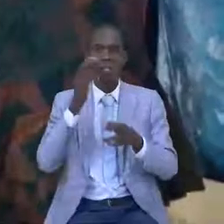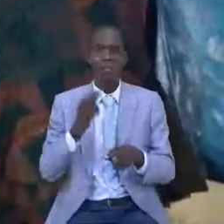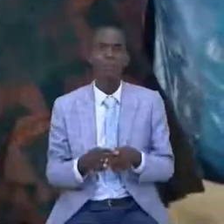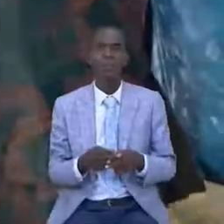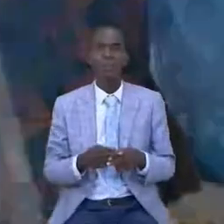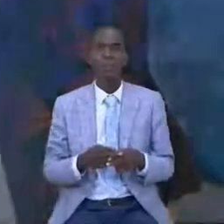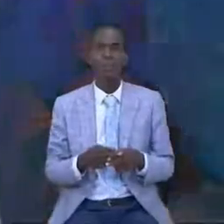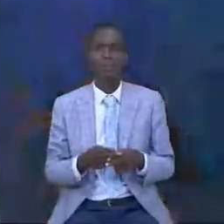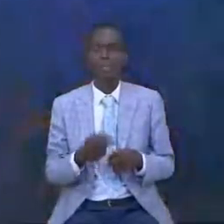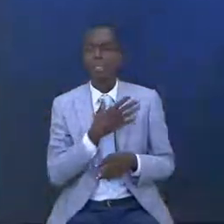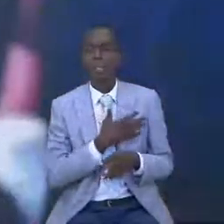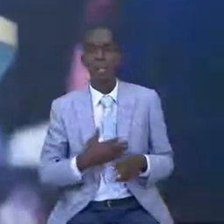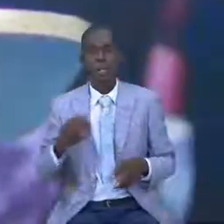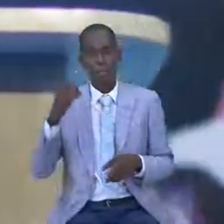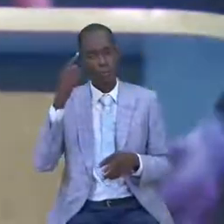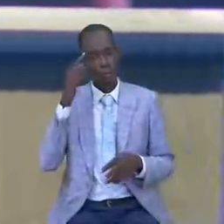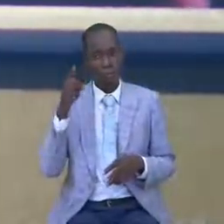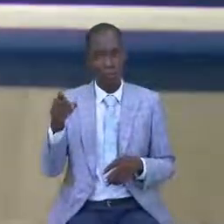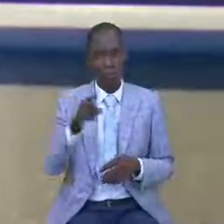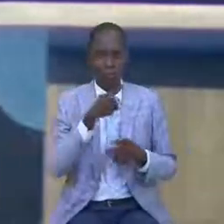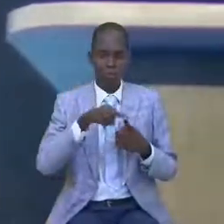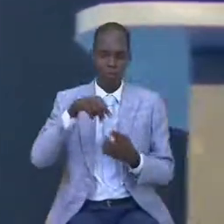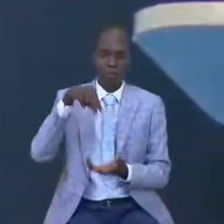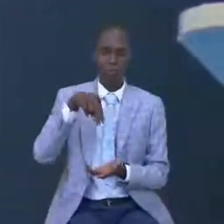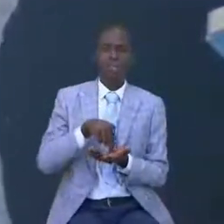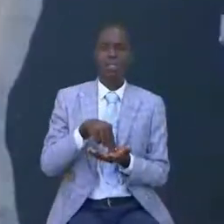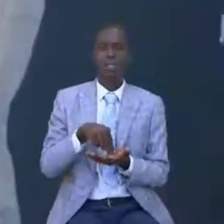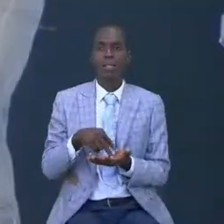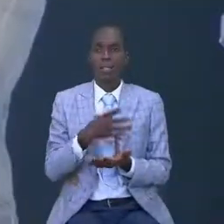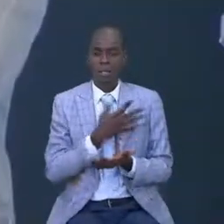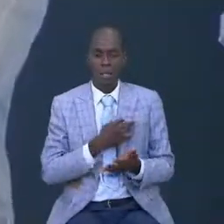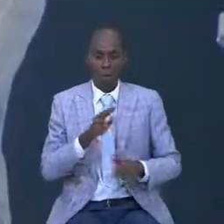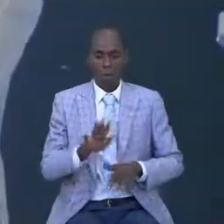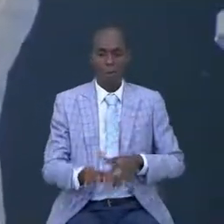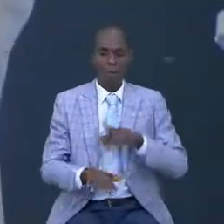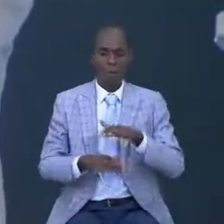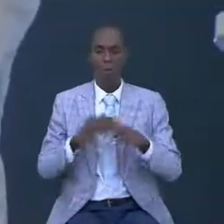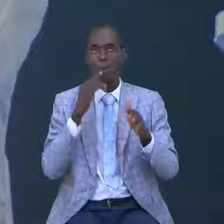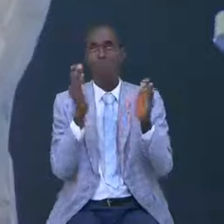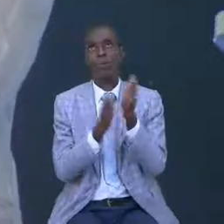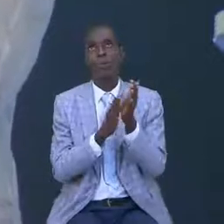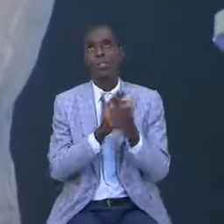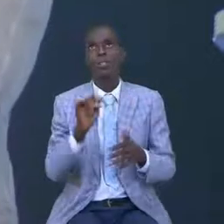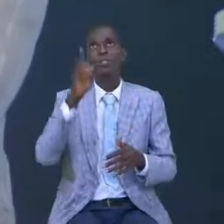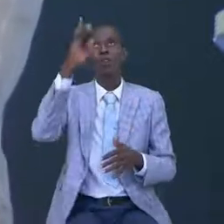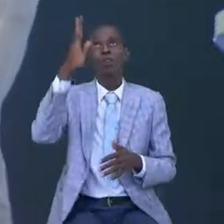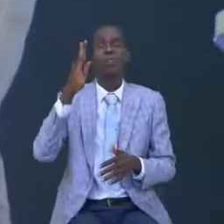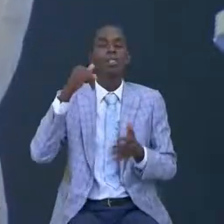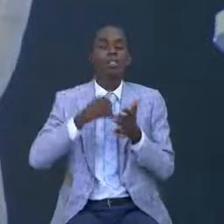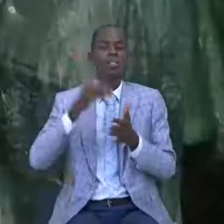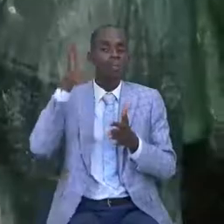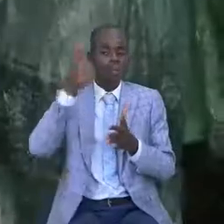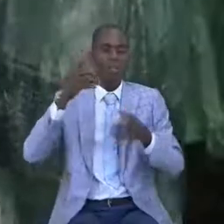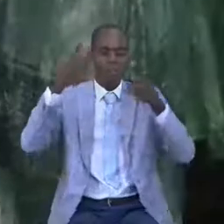vie, il en sera ainsi. Pour toi, pour que tu te lèves,